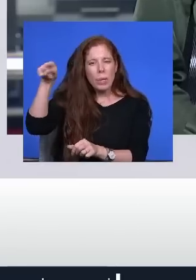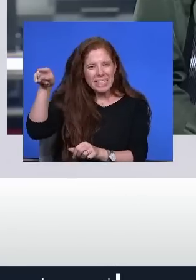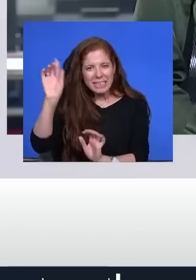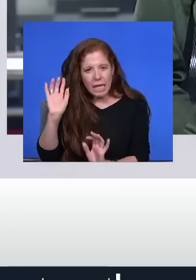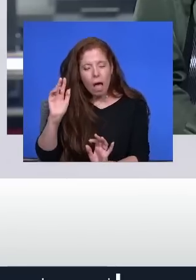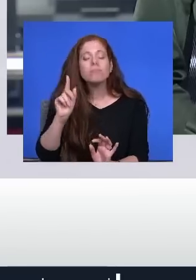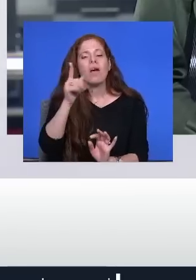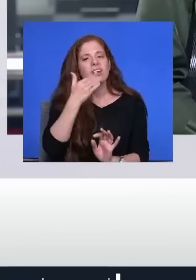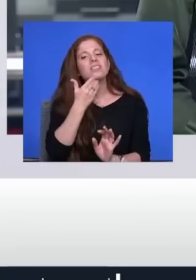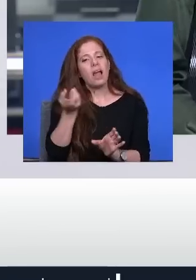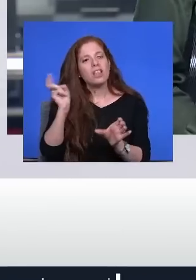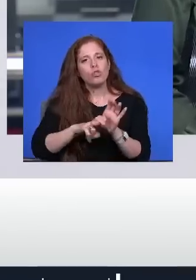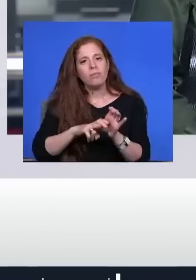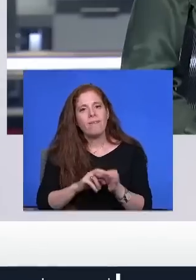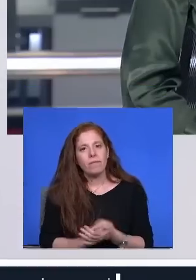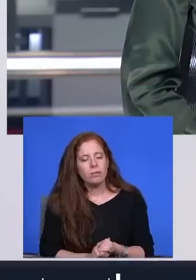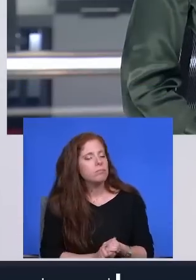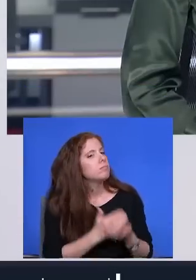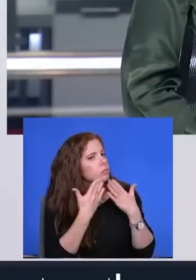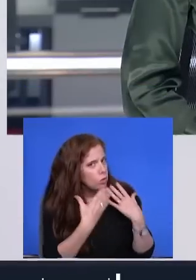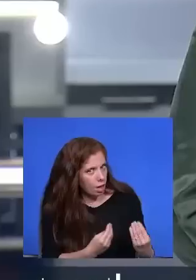בטורניר היוקרתי הזה. תודה רבה, יואב.